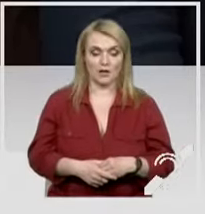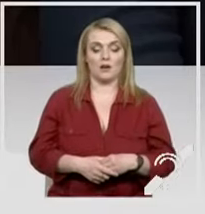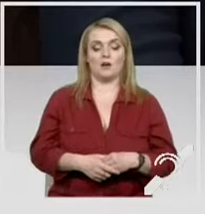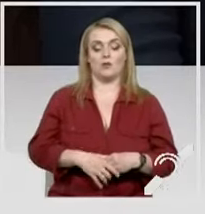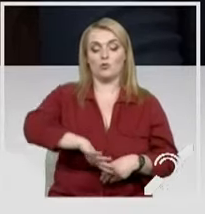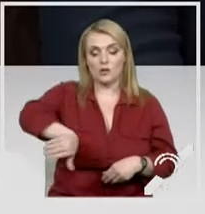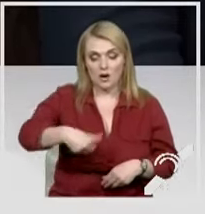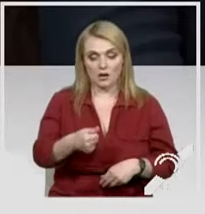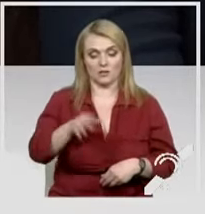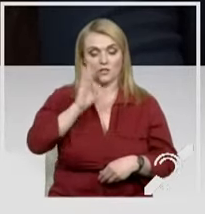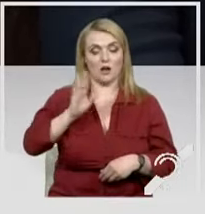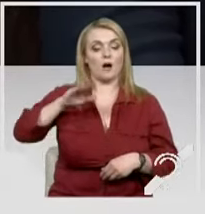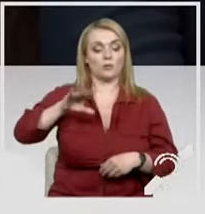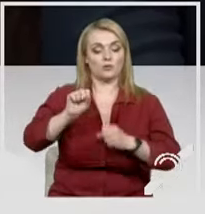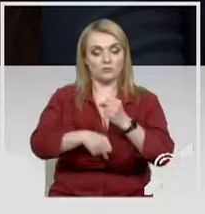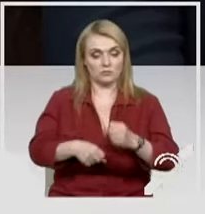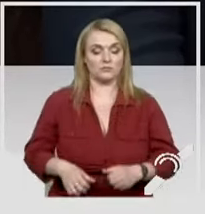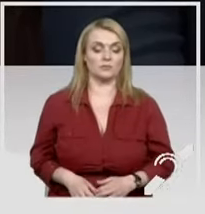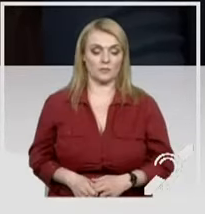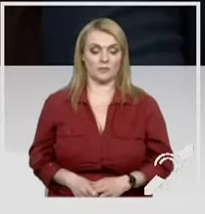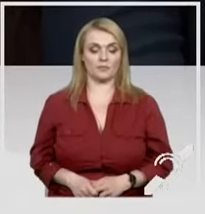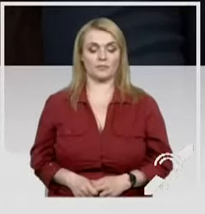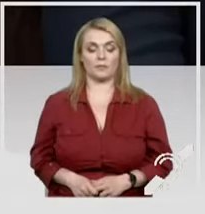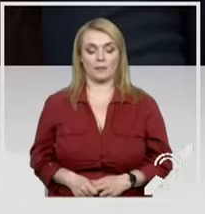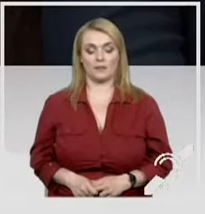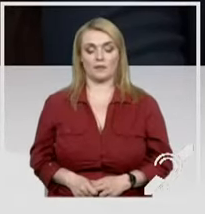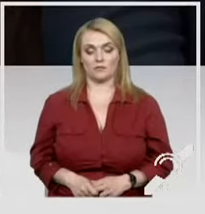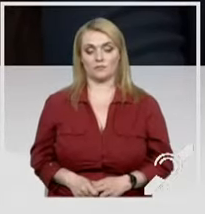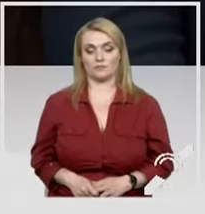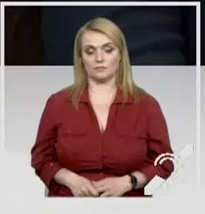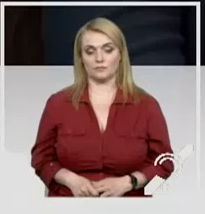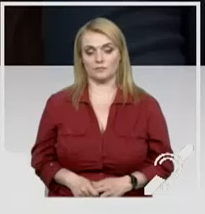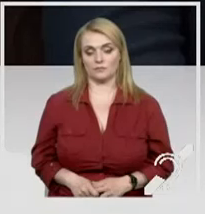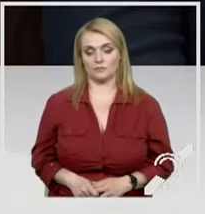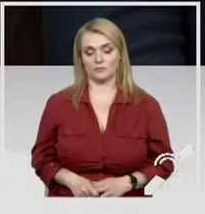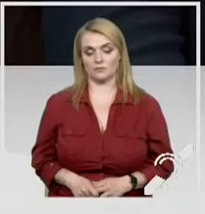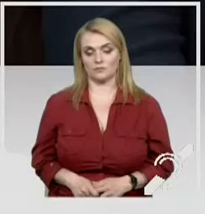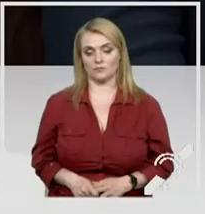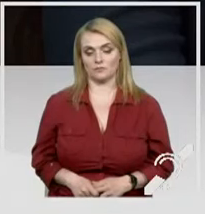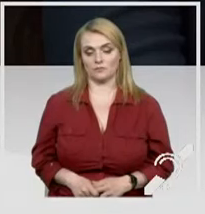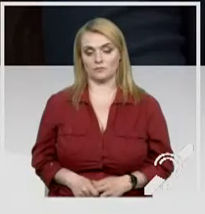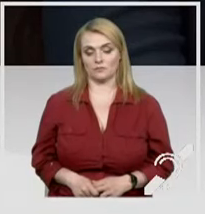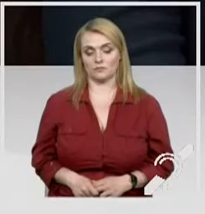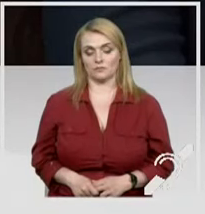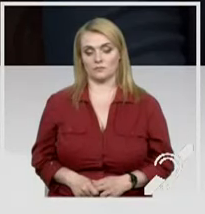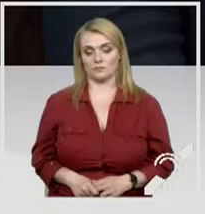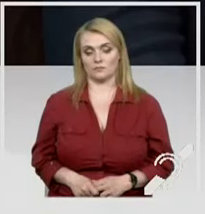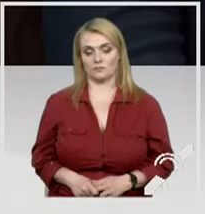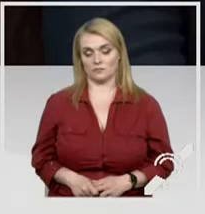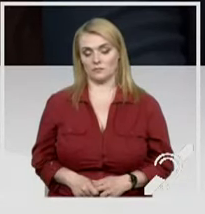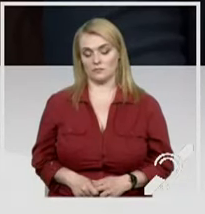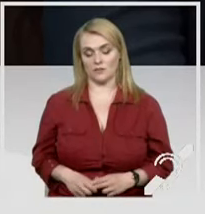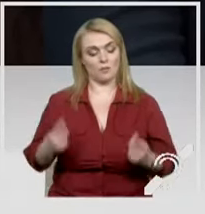de gen. Pentru că, cu adevărat, și acest caz denotă că este nu altceva decât o